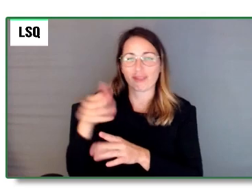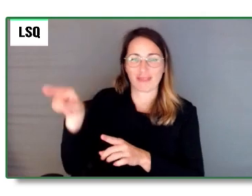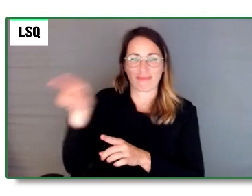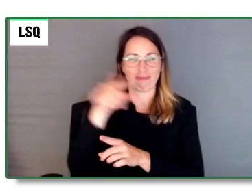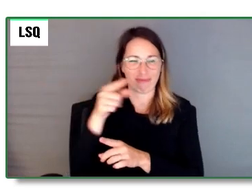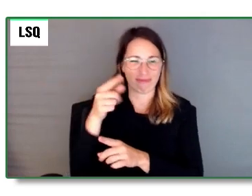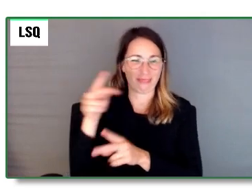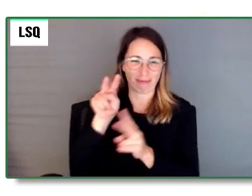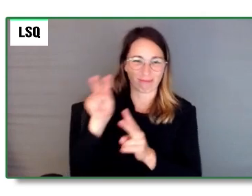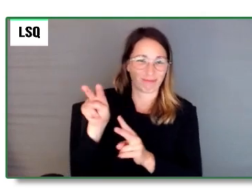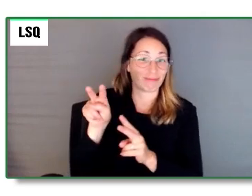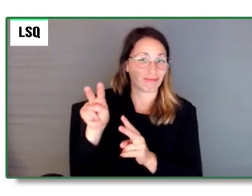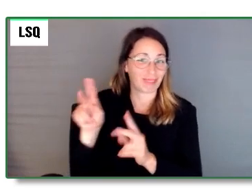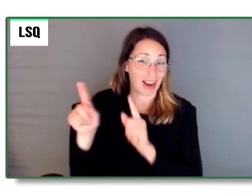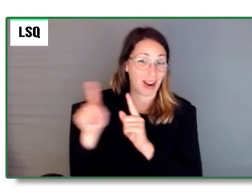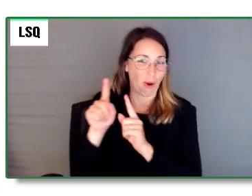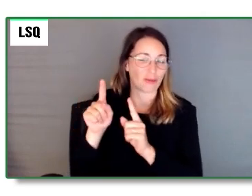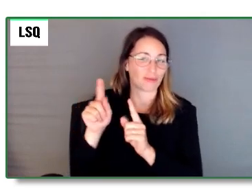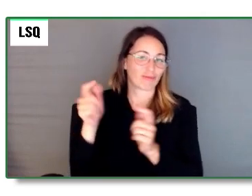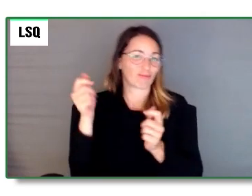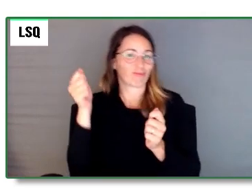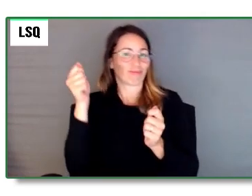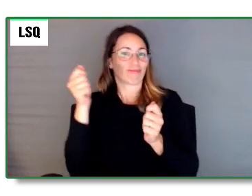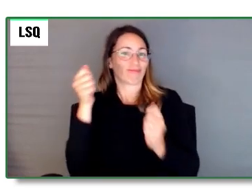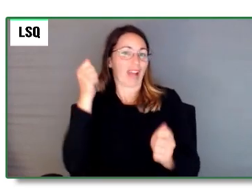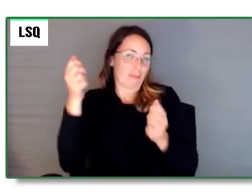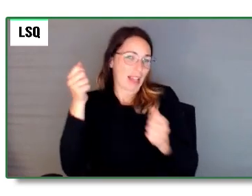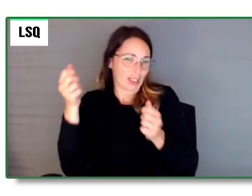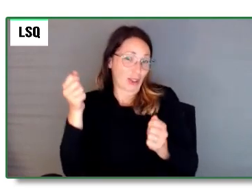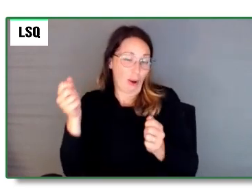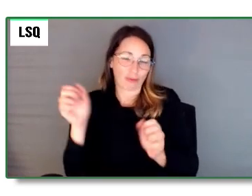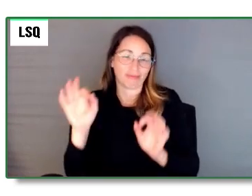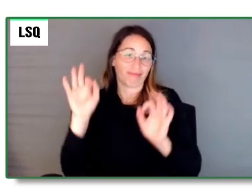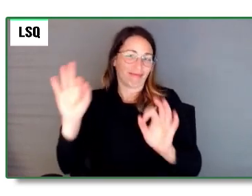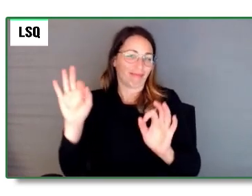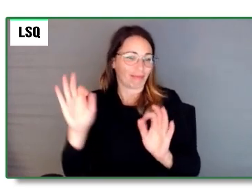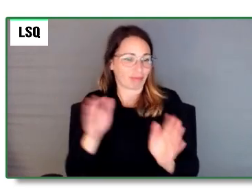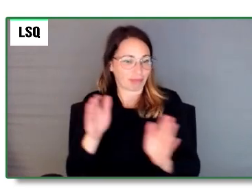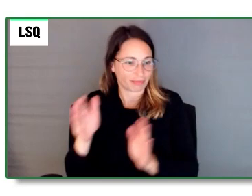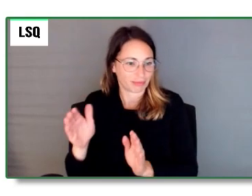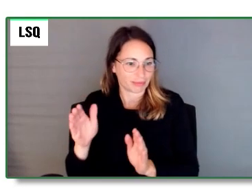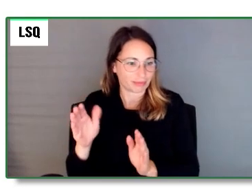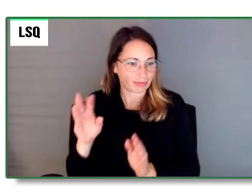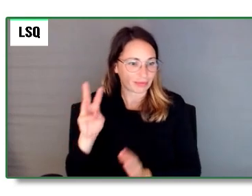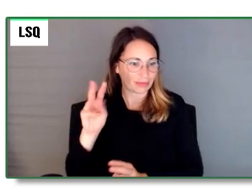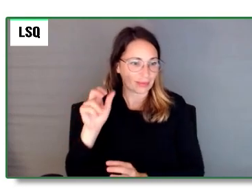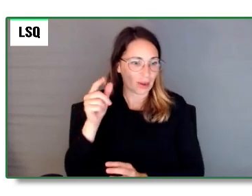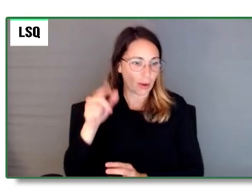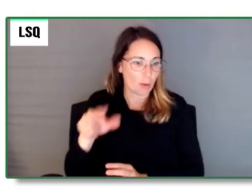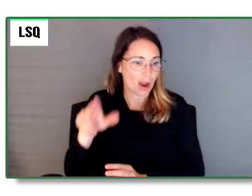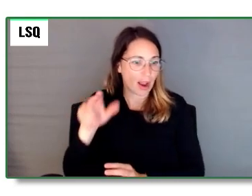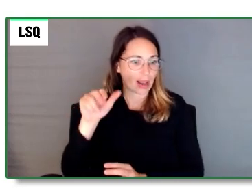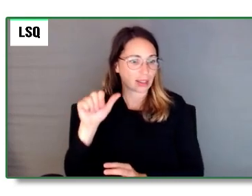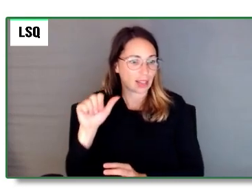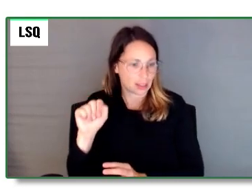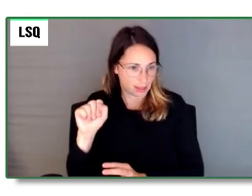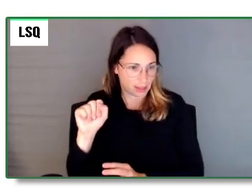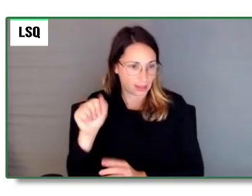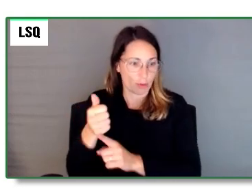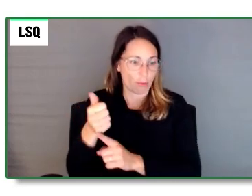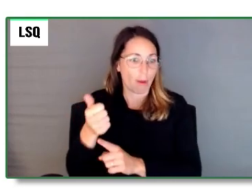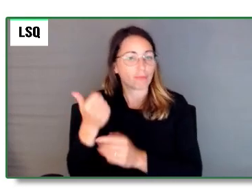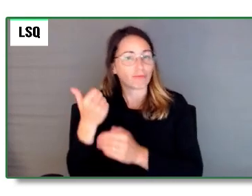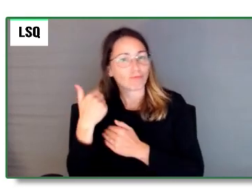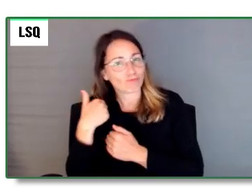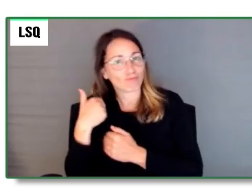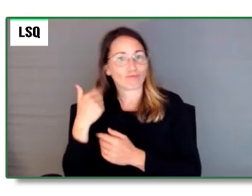cérémonie formidable. Et à côté d'Alison, évidemment, c'est notre webmaster responsable d'organiser les questions. Il y a